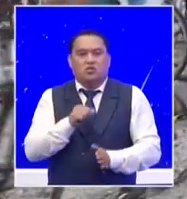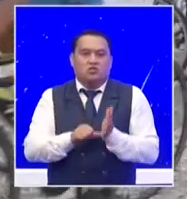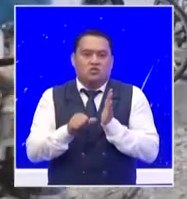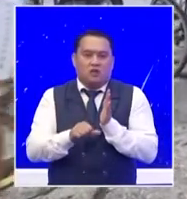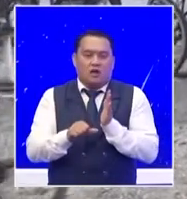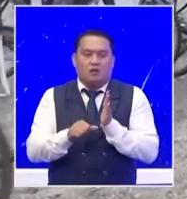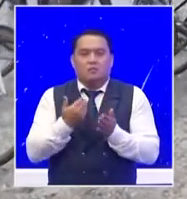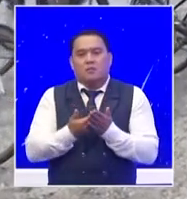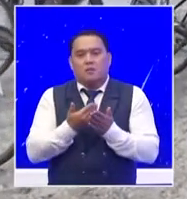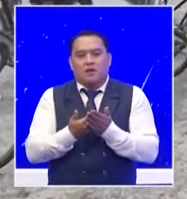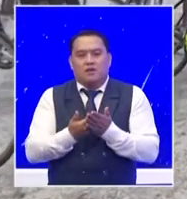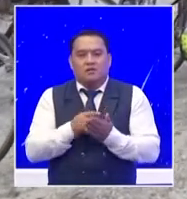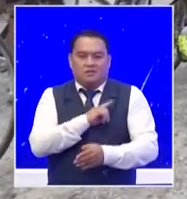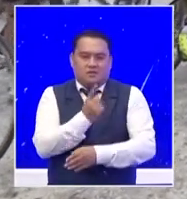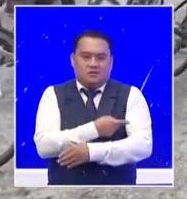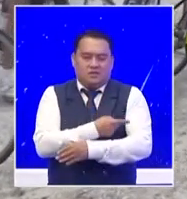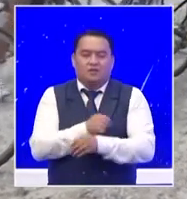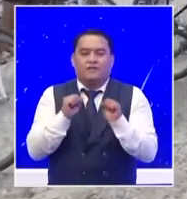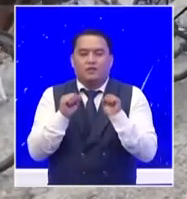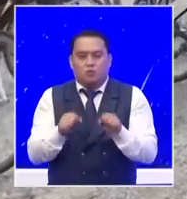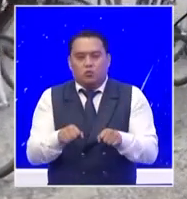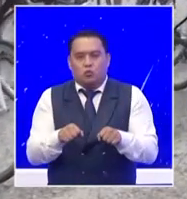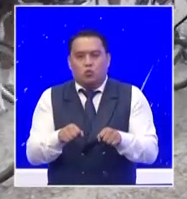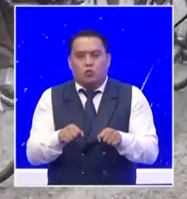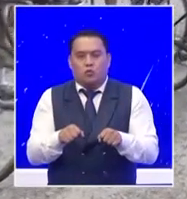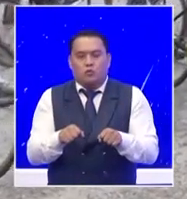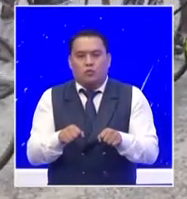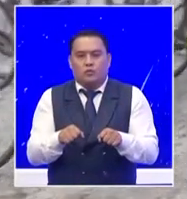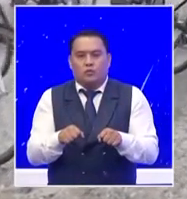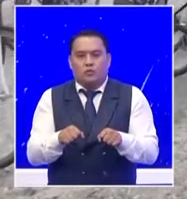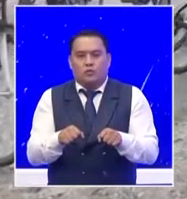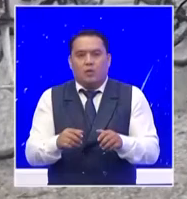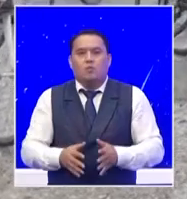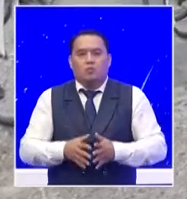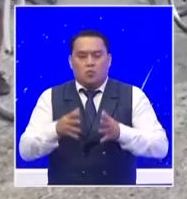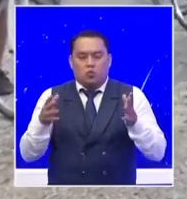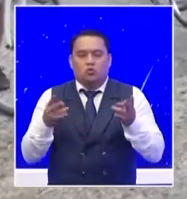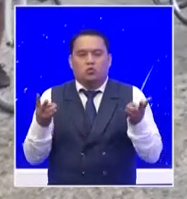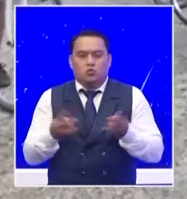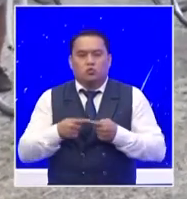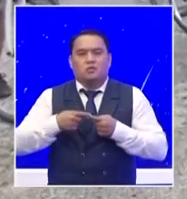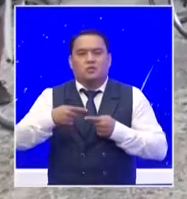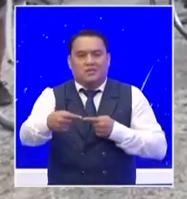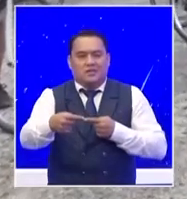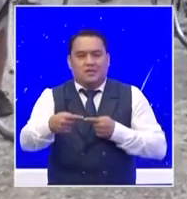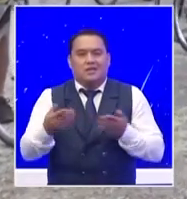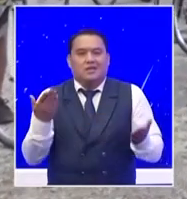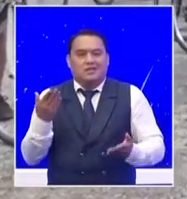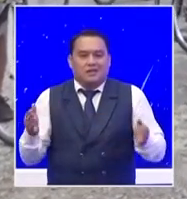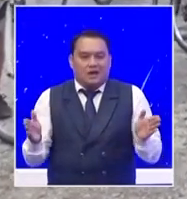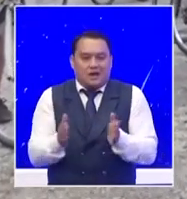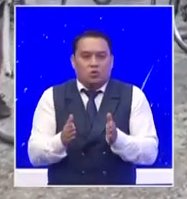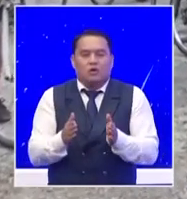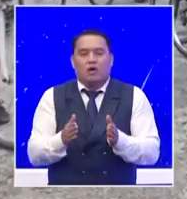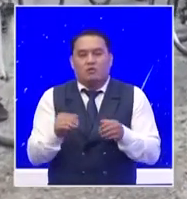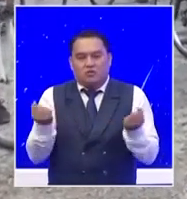ну, по мере нагрузки. Если силовая, то получается побольше мы проезжаем дистанцию. Если короткая, скоростная,